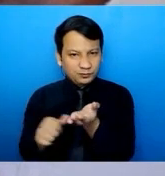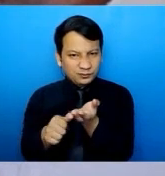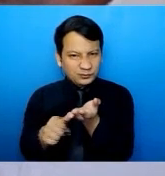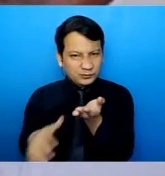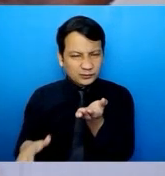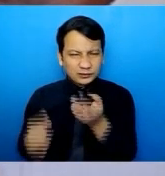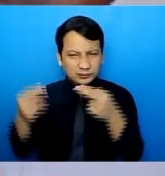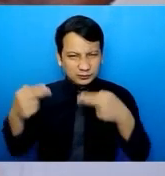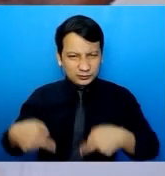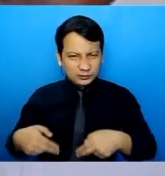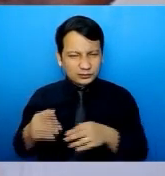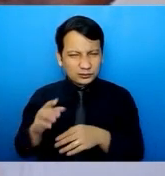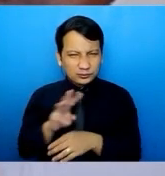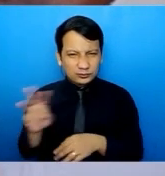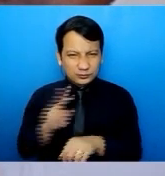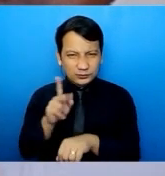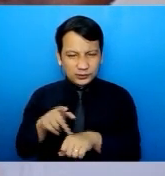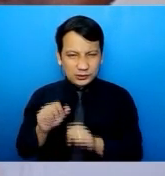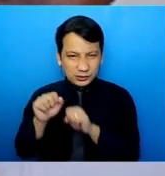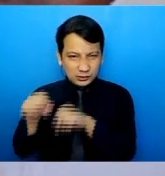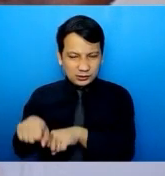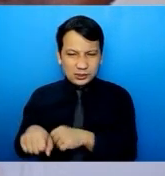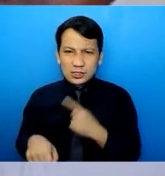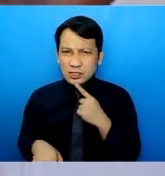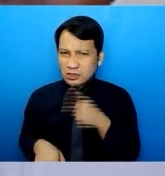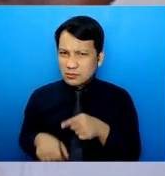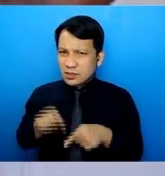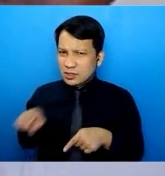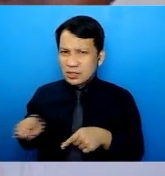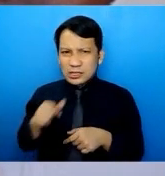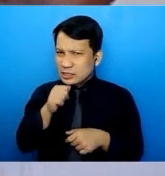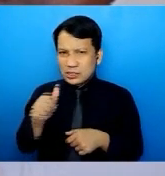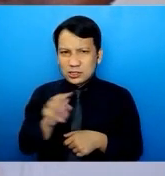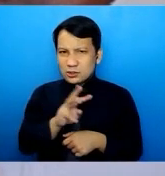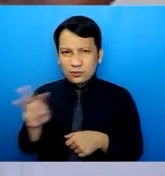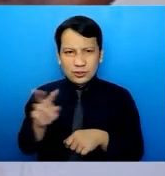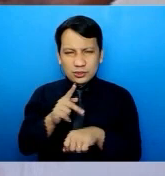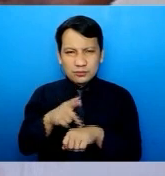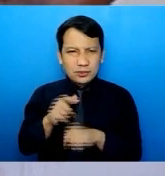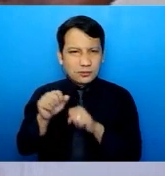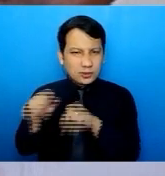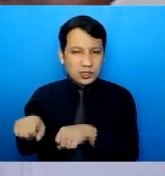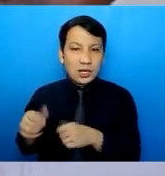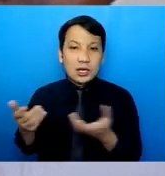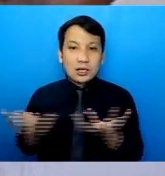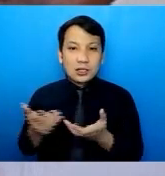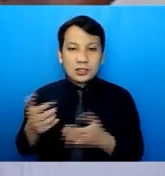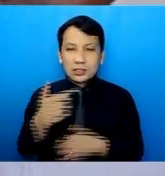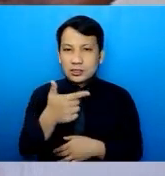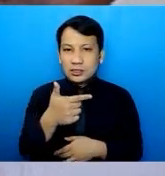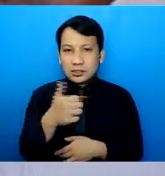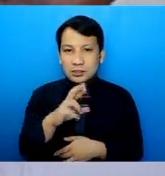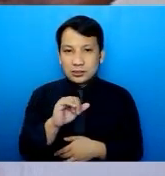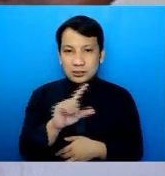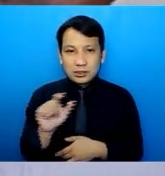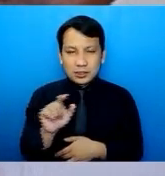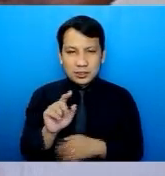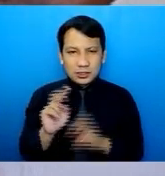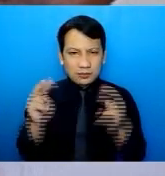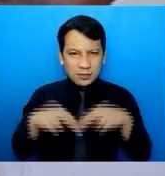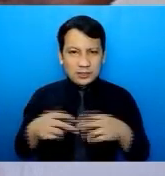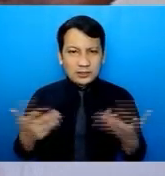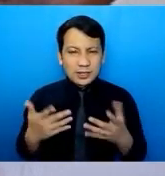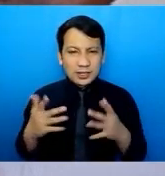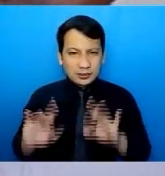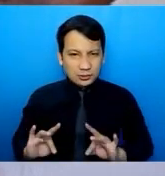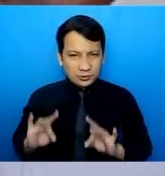West Philippine Sea. At hindi raw yun sa West Philippines Sea, kundi sa Great Barrier Reef sa Australia. Pero para